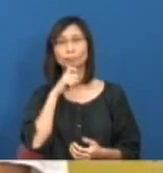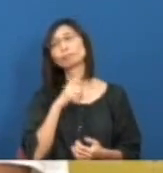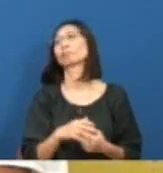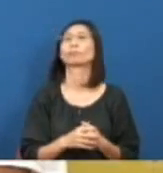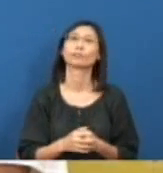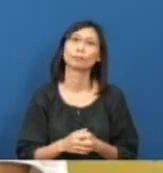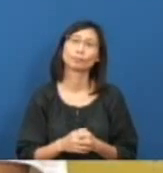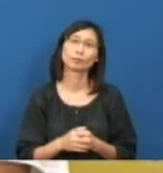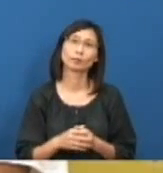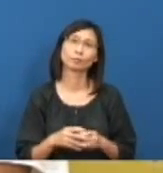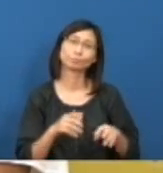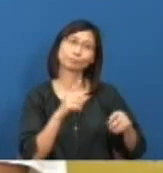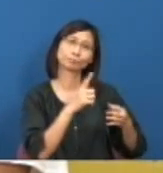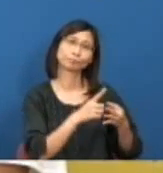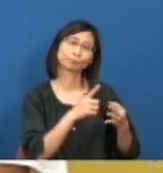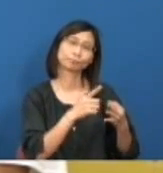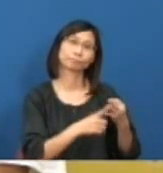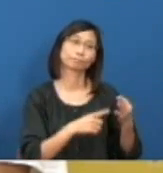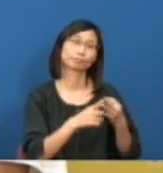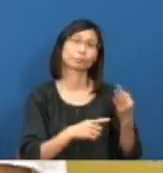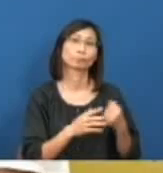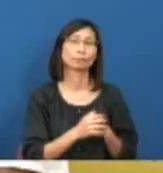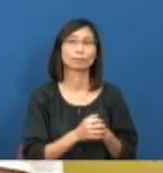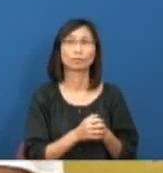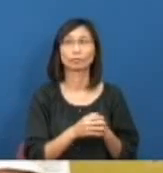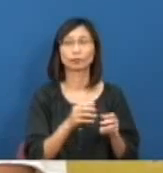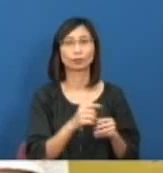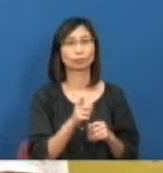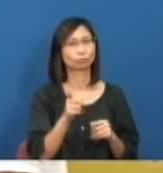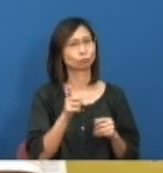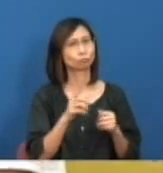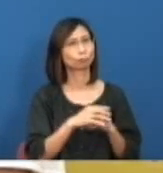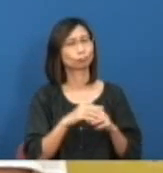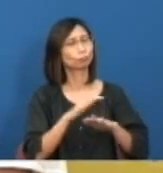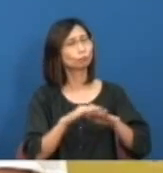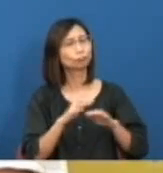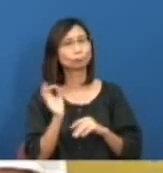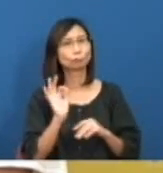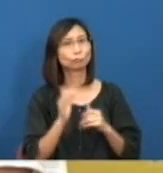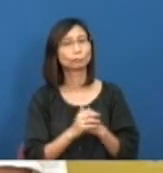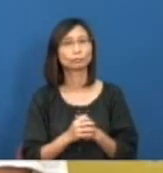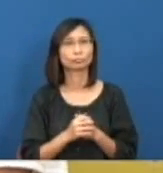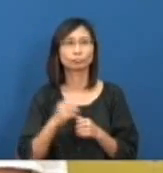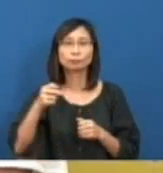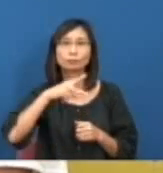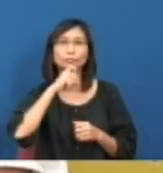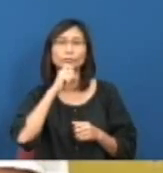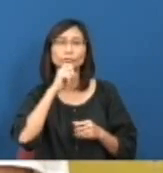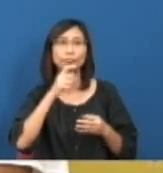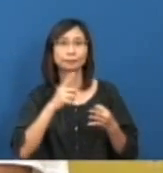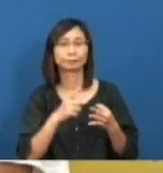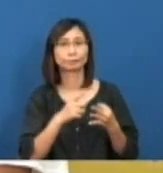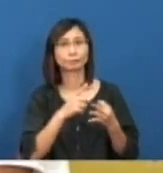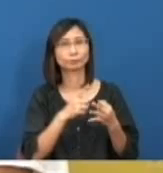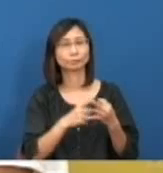㗎，有陶君仁嗰篇都冇嘅，陶君仁寫咗篇都冇嘅嘛。咁亦都有鄭家富出咗本